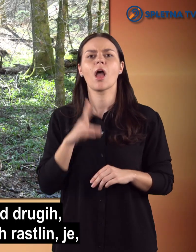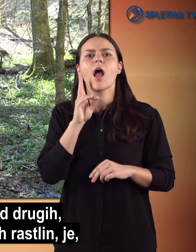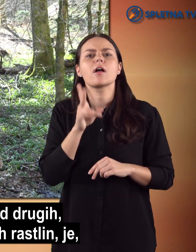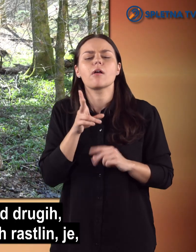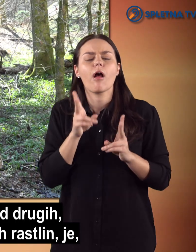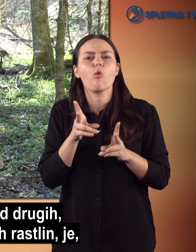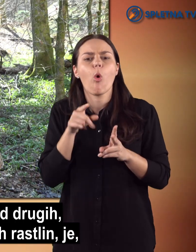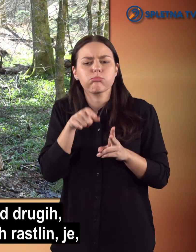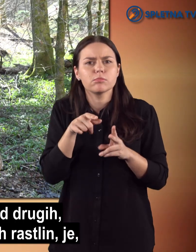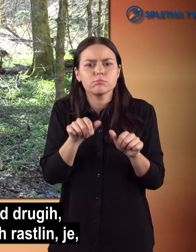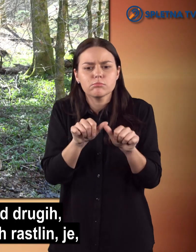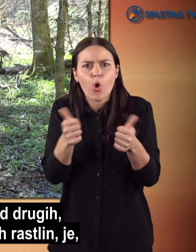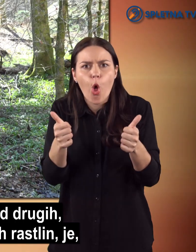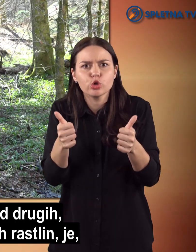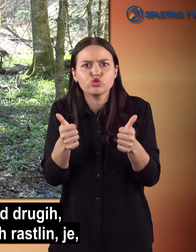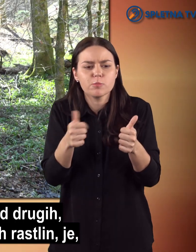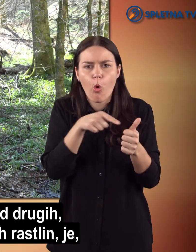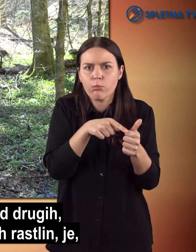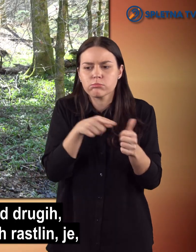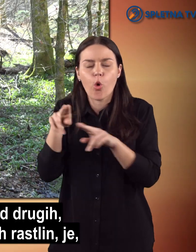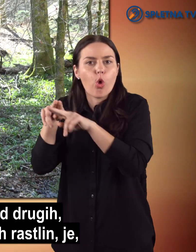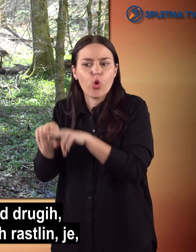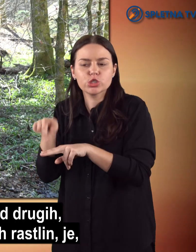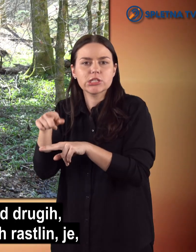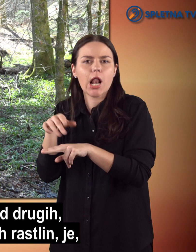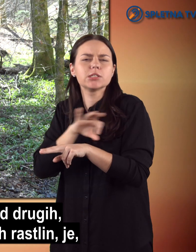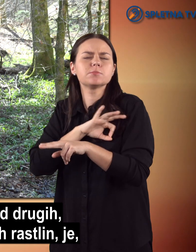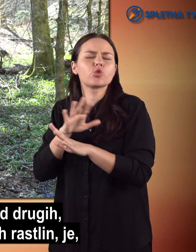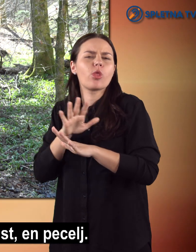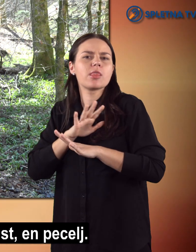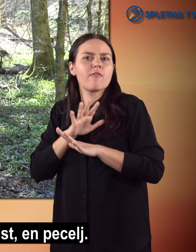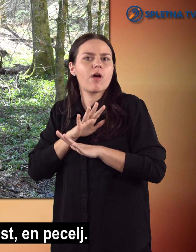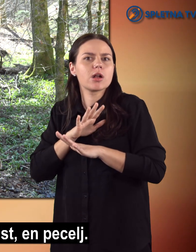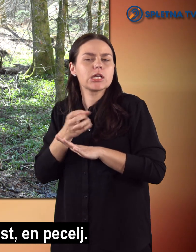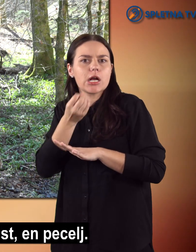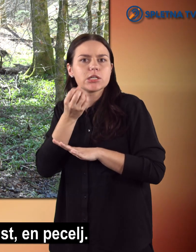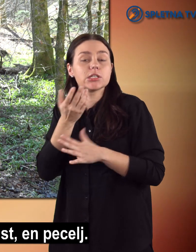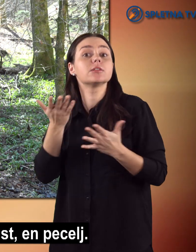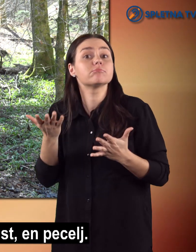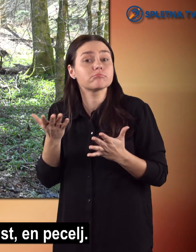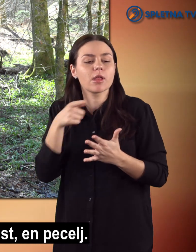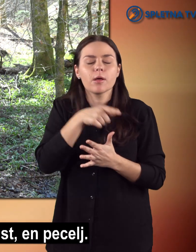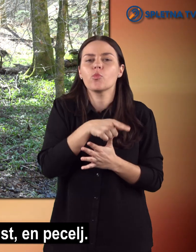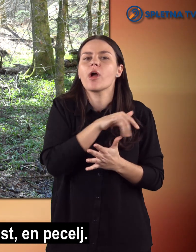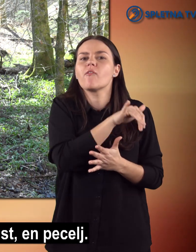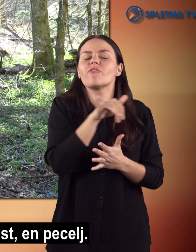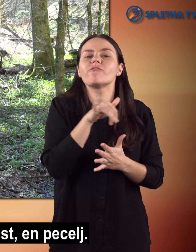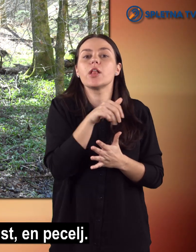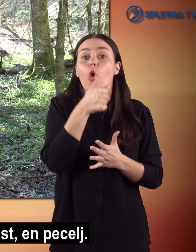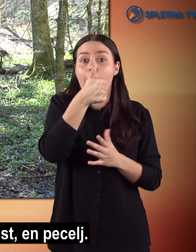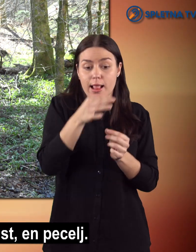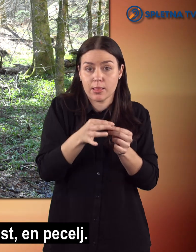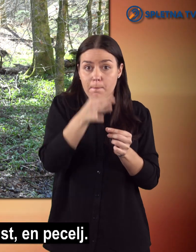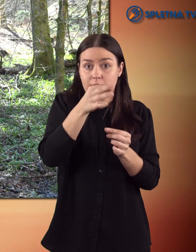Kako ga ločimo od ostalih, tudi smrtno nevarnih, vemo, rastlin je, da imamo vedno en list,